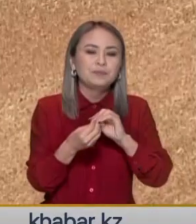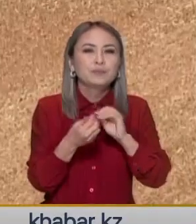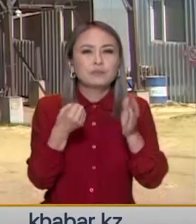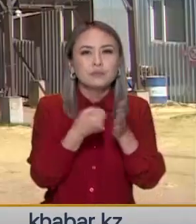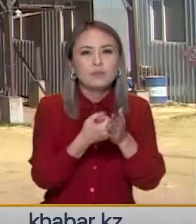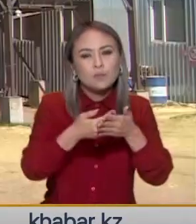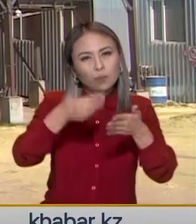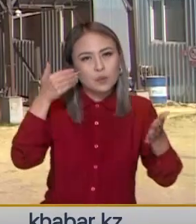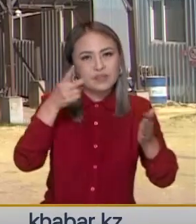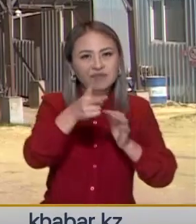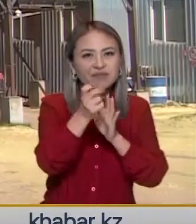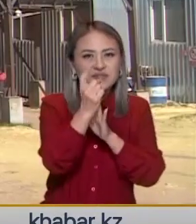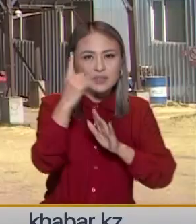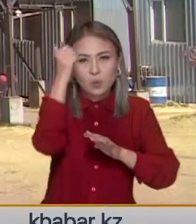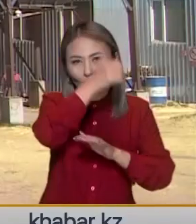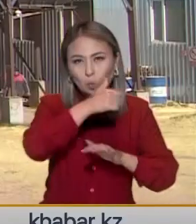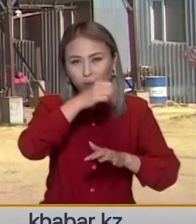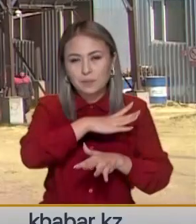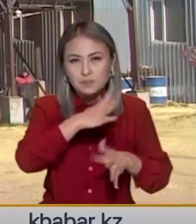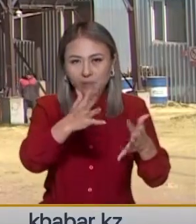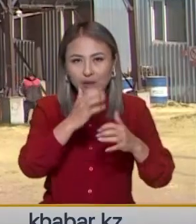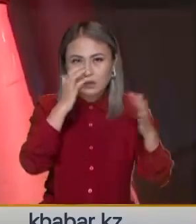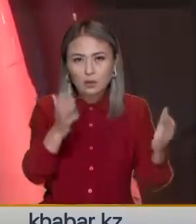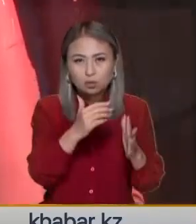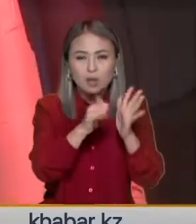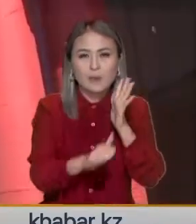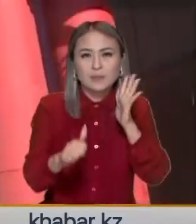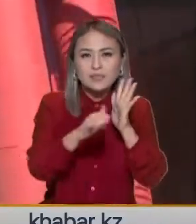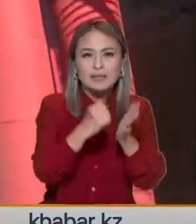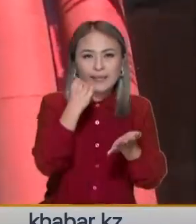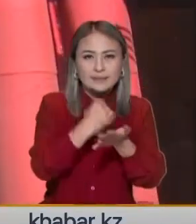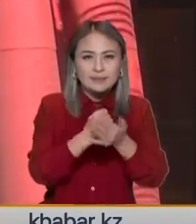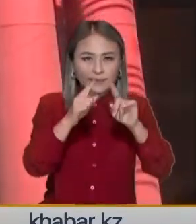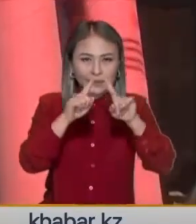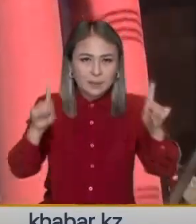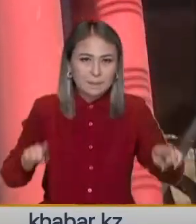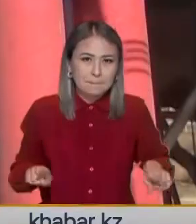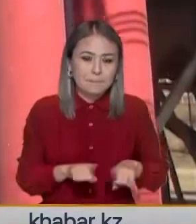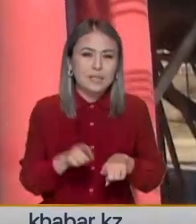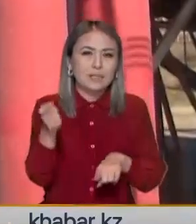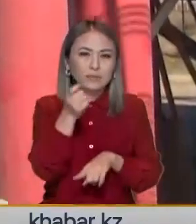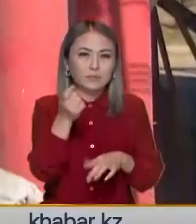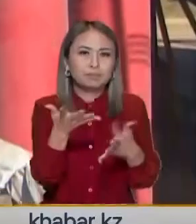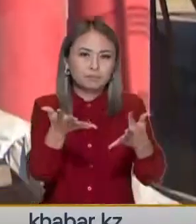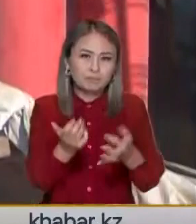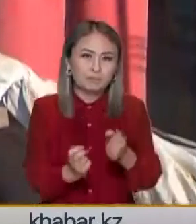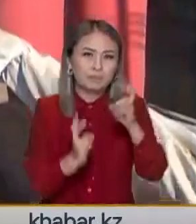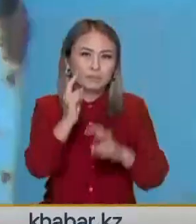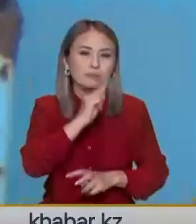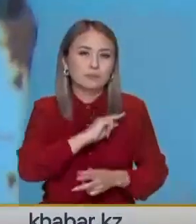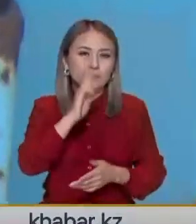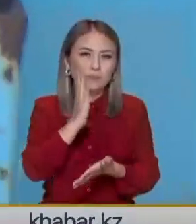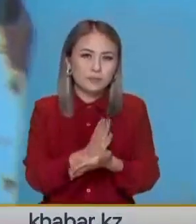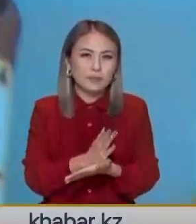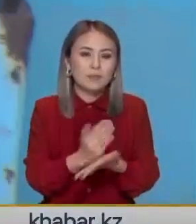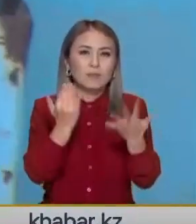астықты бұған дейін 2011 жылы алған еді. Өнімді сақтау үшін 66 лицензиясы бар астық қабылдау кәсіпорны жұмыс істеп